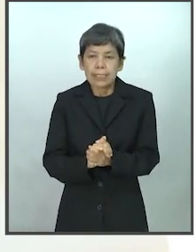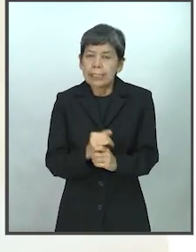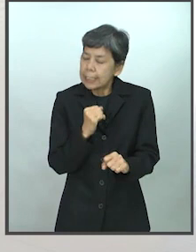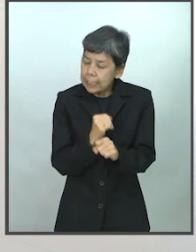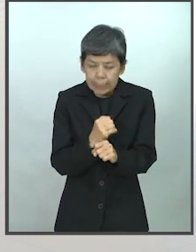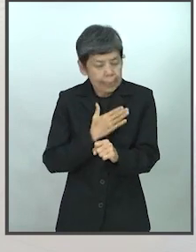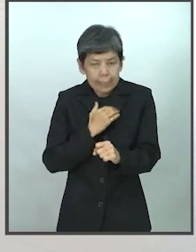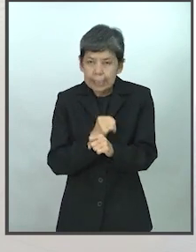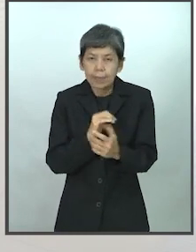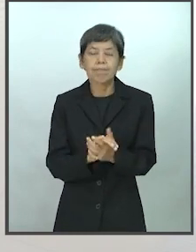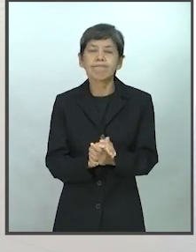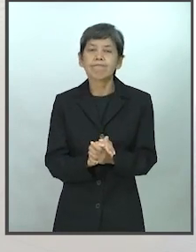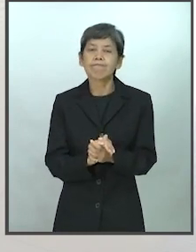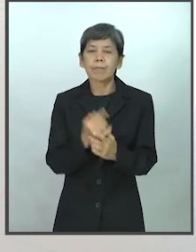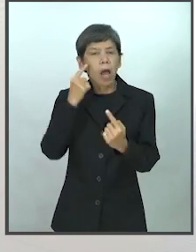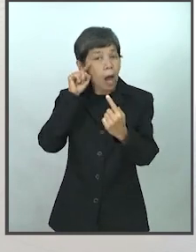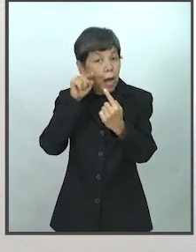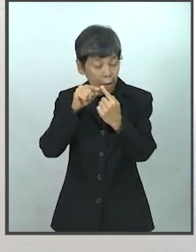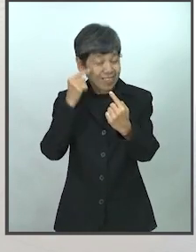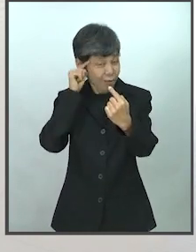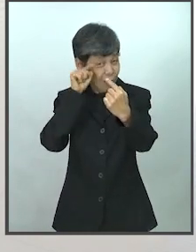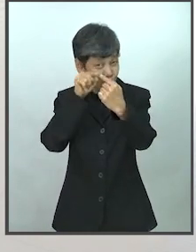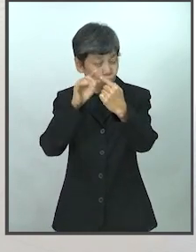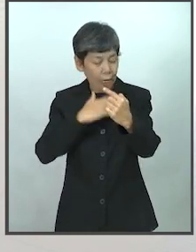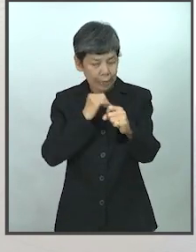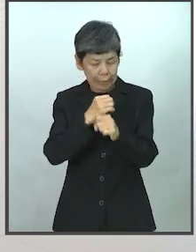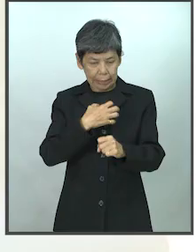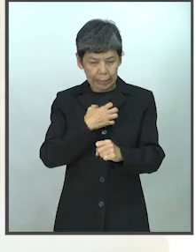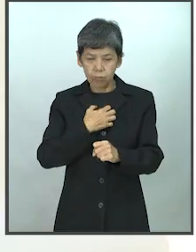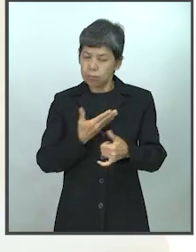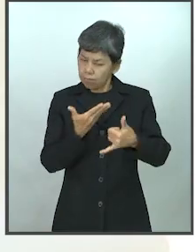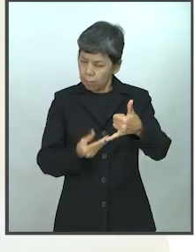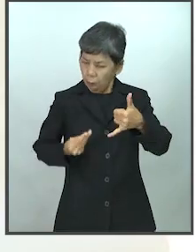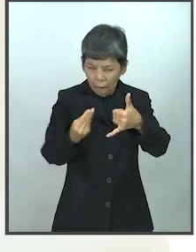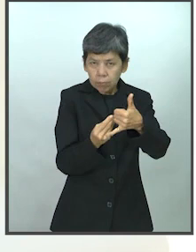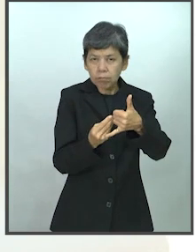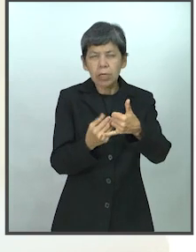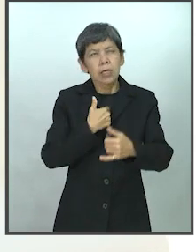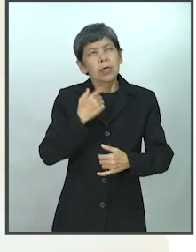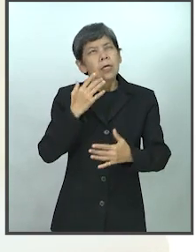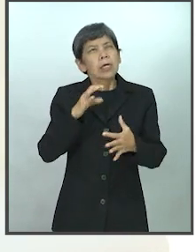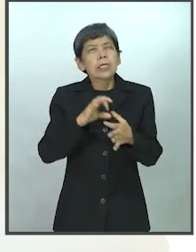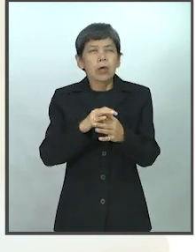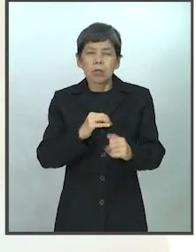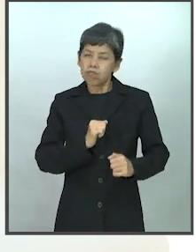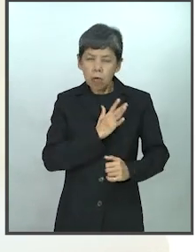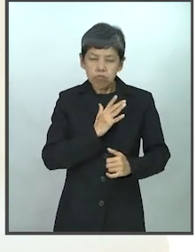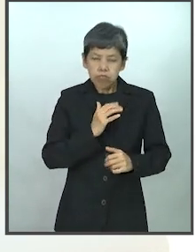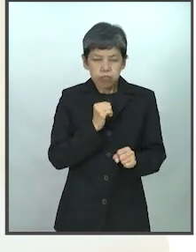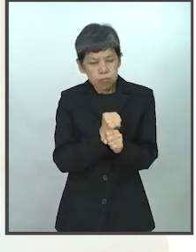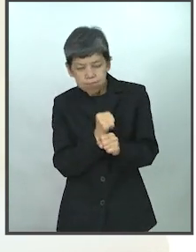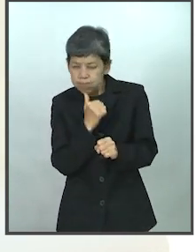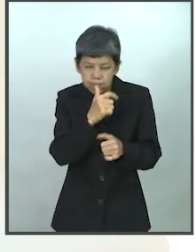ย โอเควัตถุประสงค์ครั้งแรกเนี่ยเพื่อที่จะยกย่องเชิดชูตอนแรกอาจจะเป็นแนวกล้าหาญแ